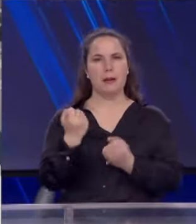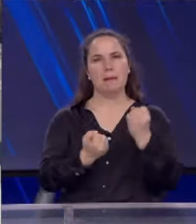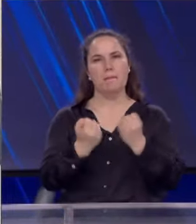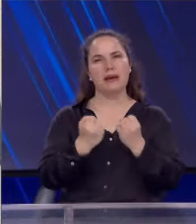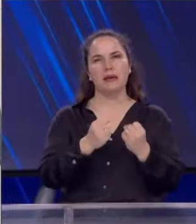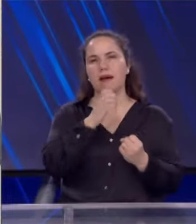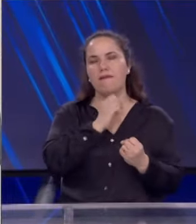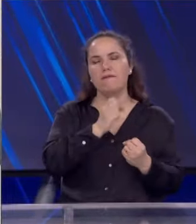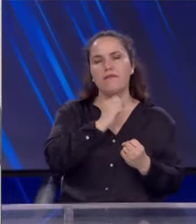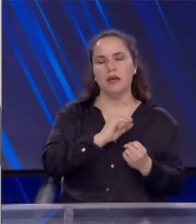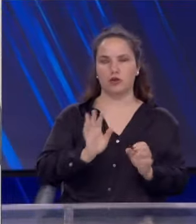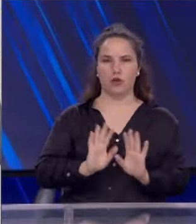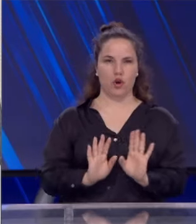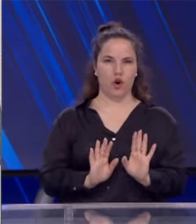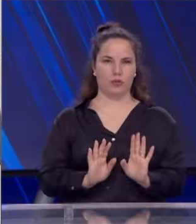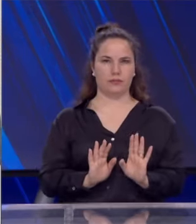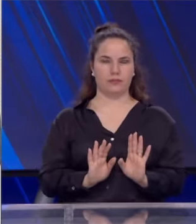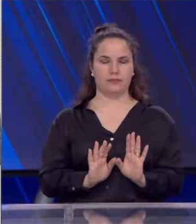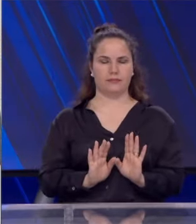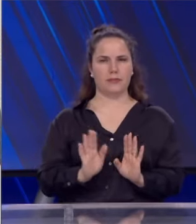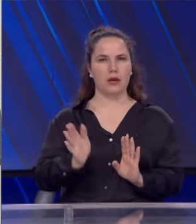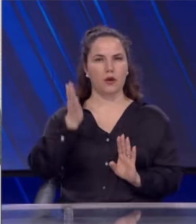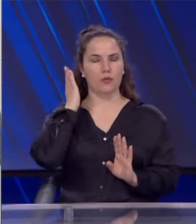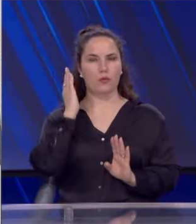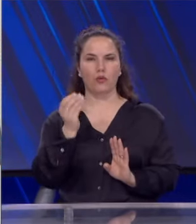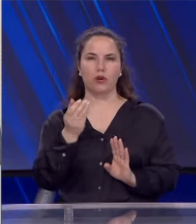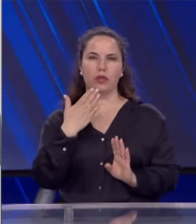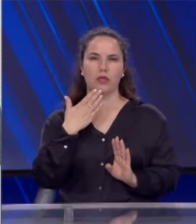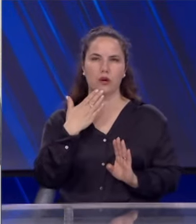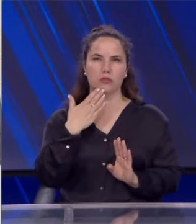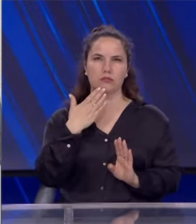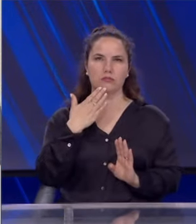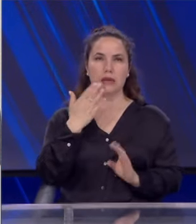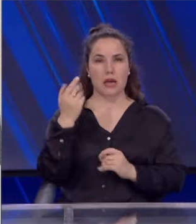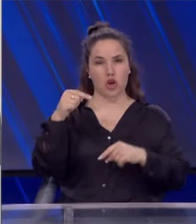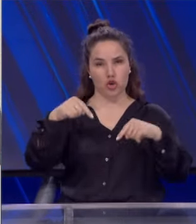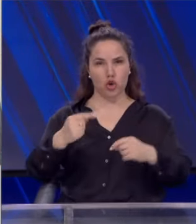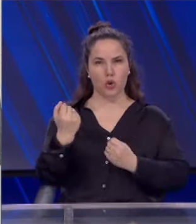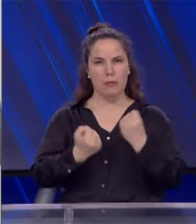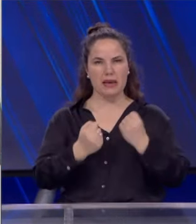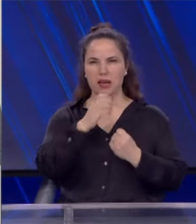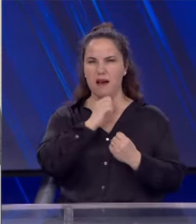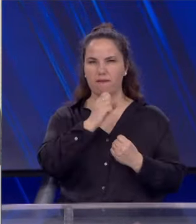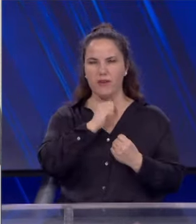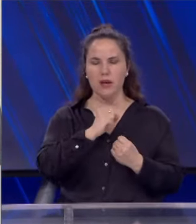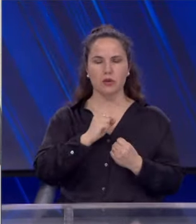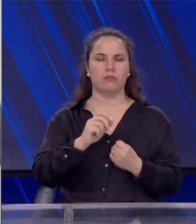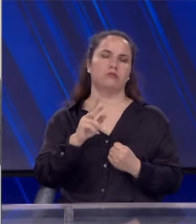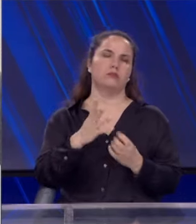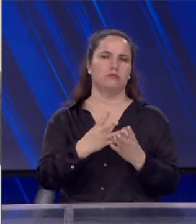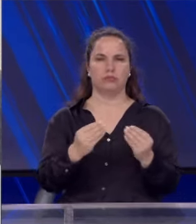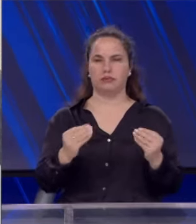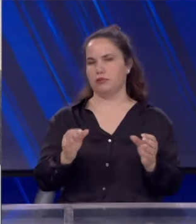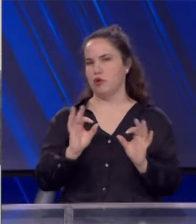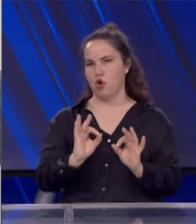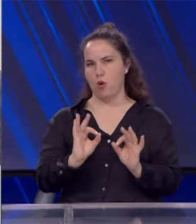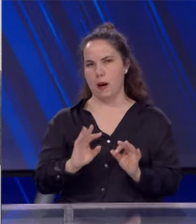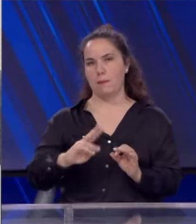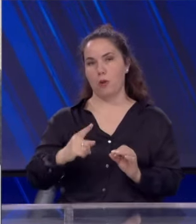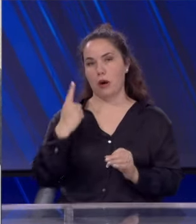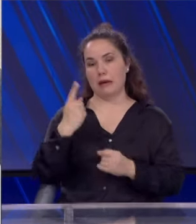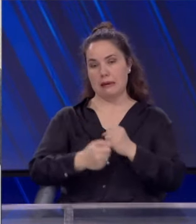2022-shin. Numri i mjeteve me mbosh mbi 20 vjet, pra me vjetërsi mbi 20 vjeçare, mund të